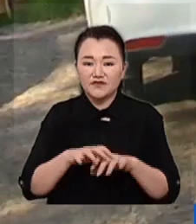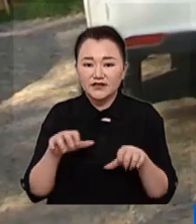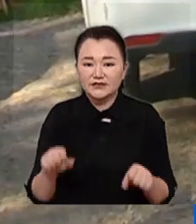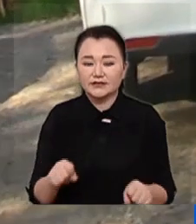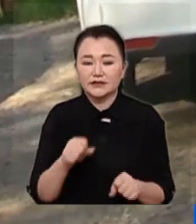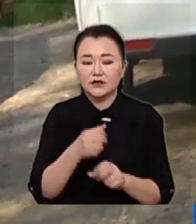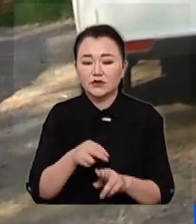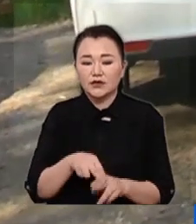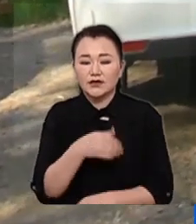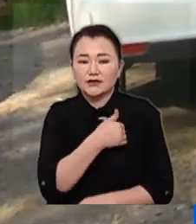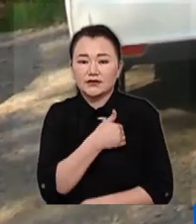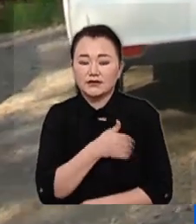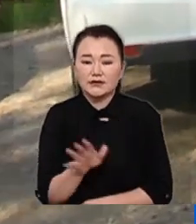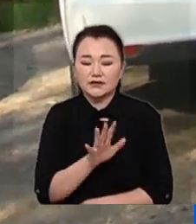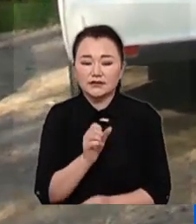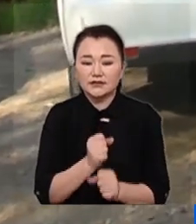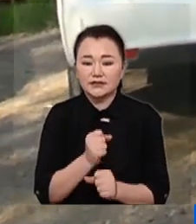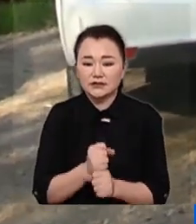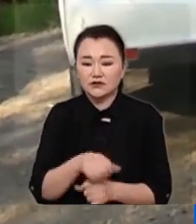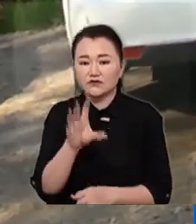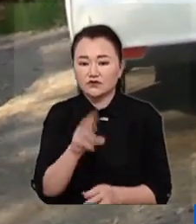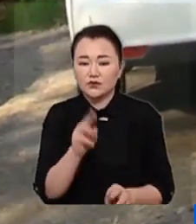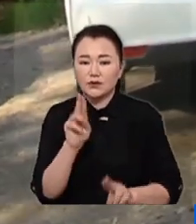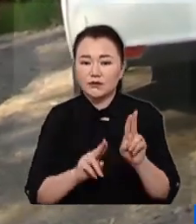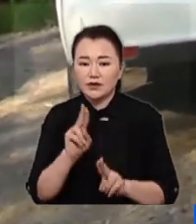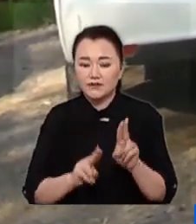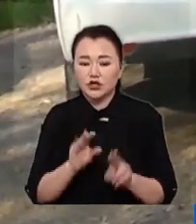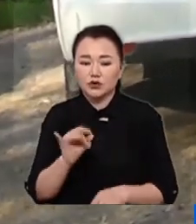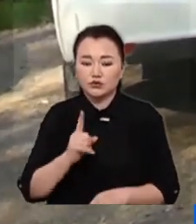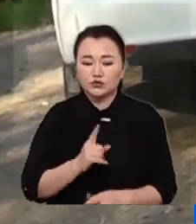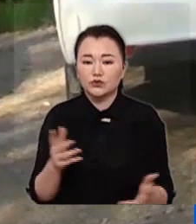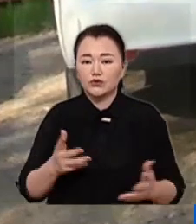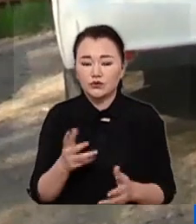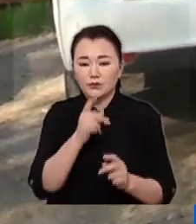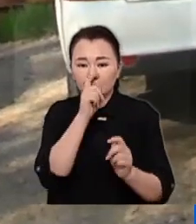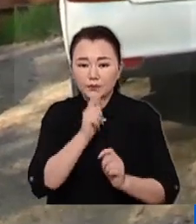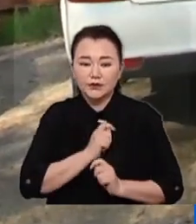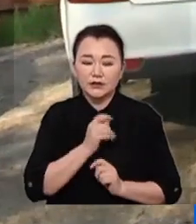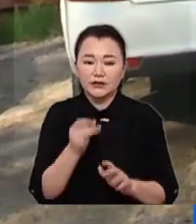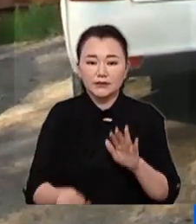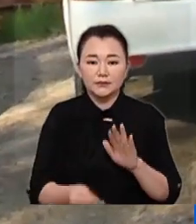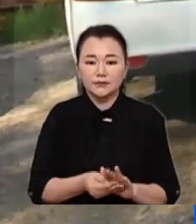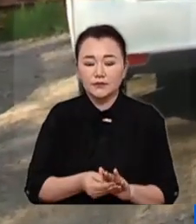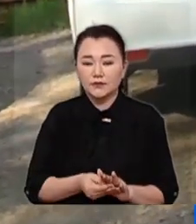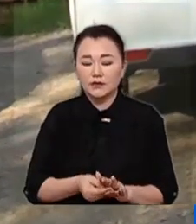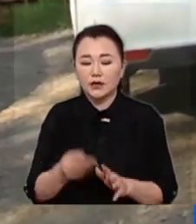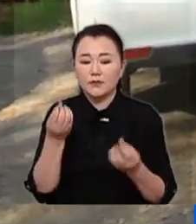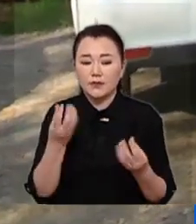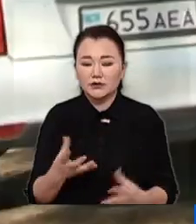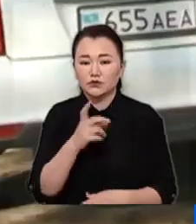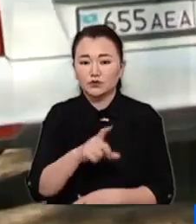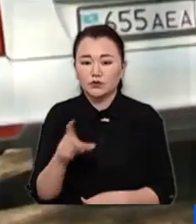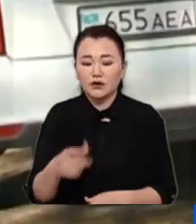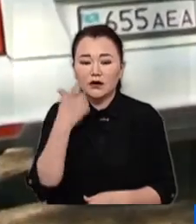но которые не хотят делать все по правилам и ждут какие-то там подарочки или подношения. А простые